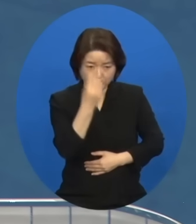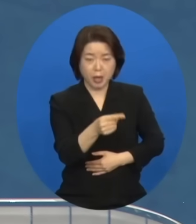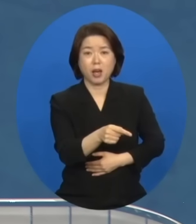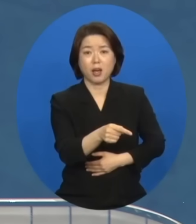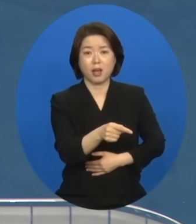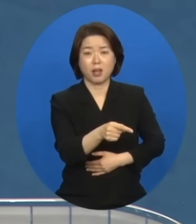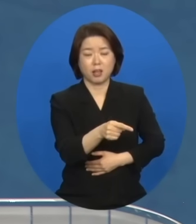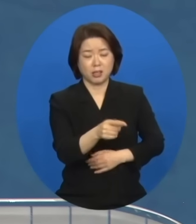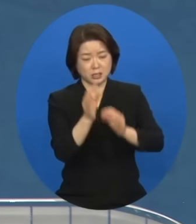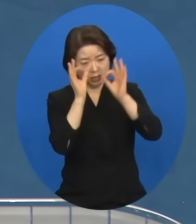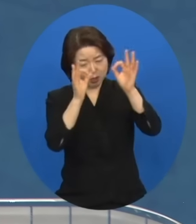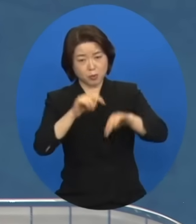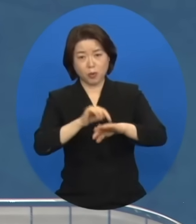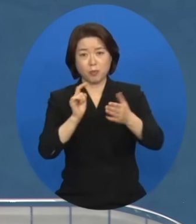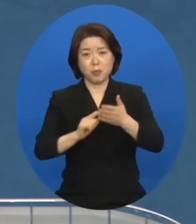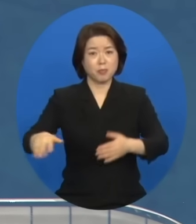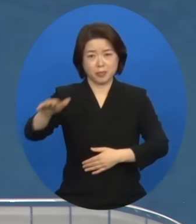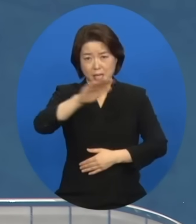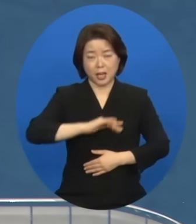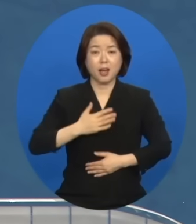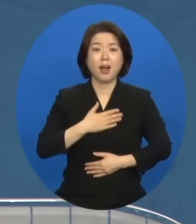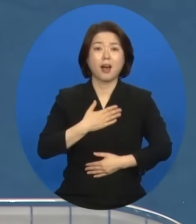그 심정을 다 여러분도 아시지요?